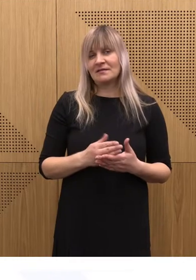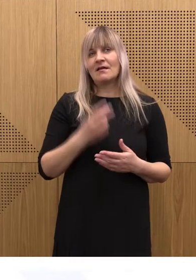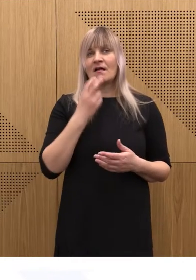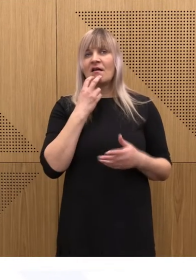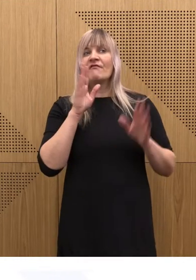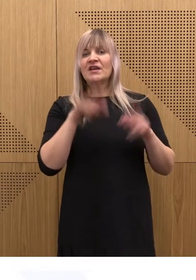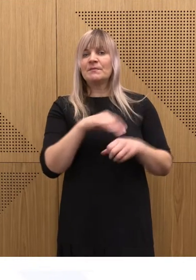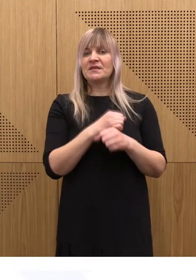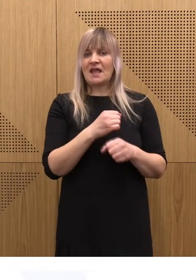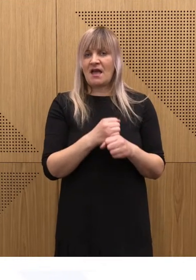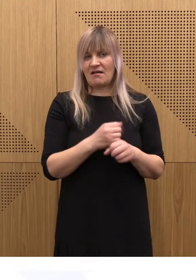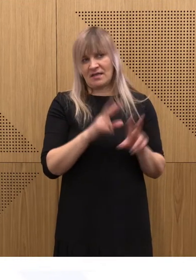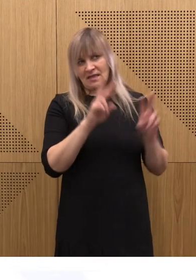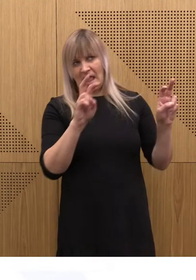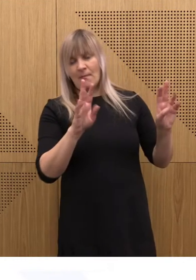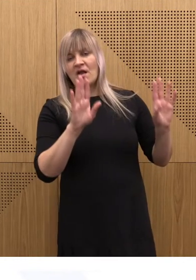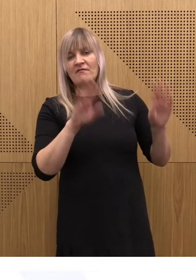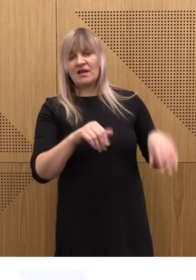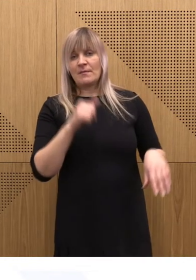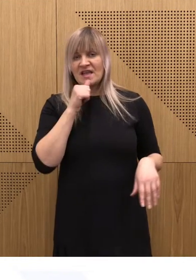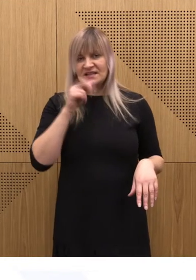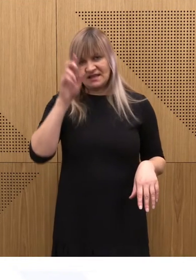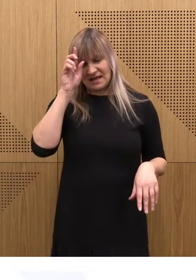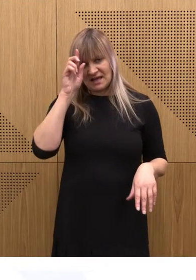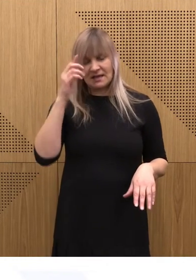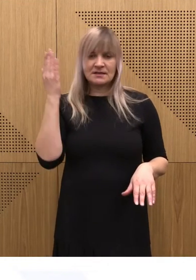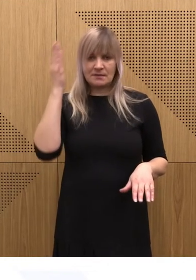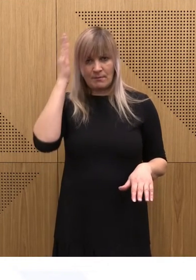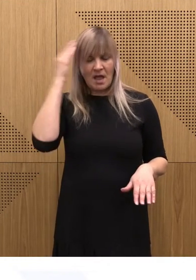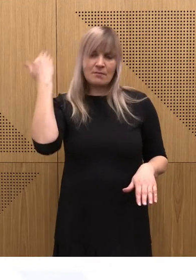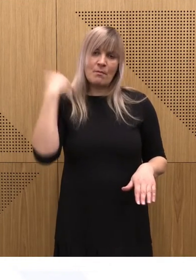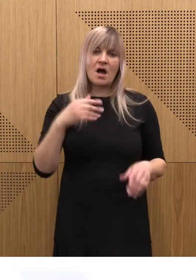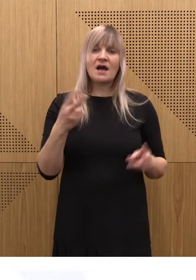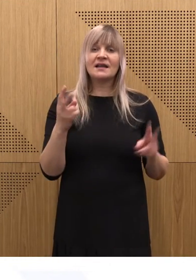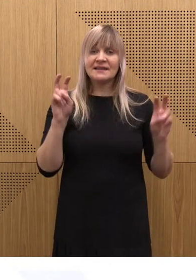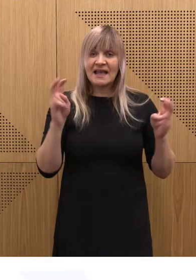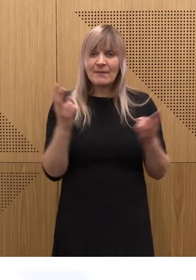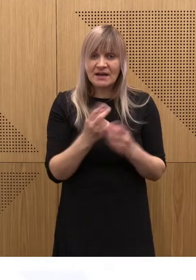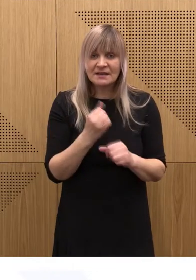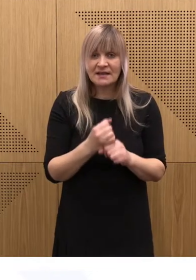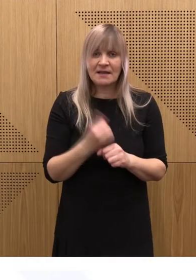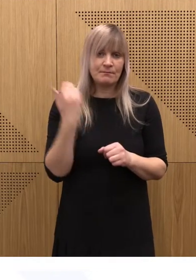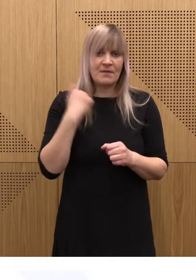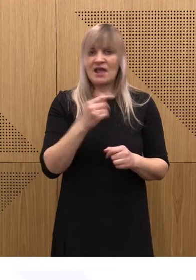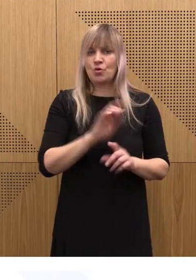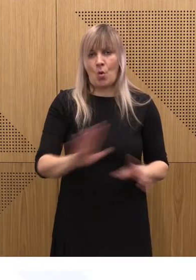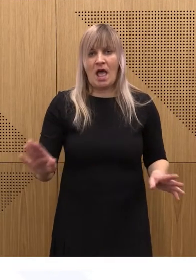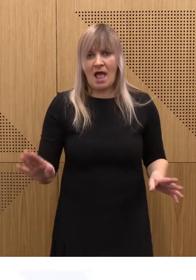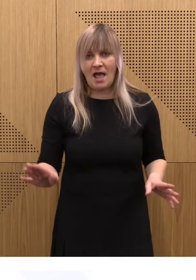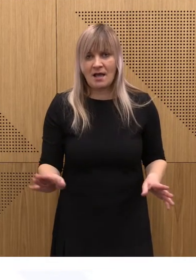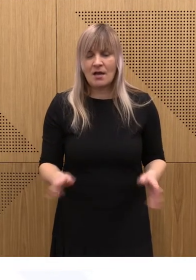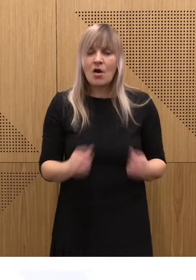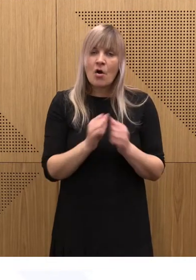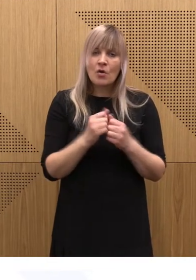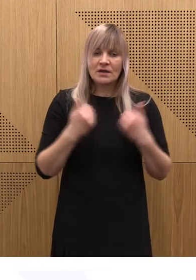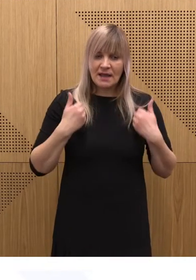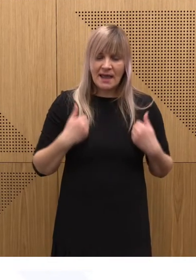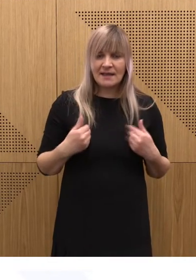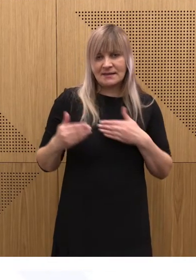nalja võib ikka visata meie riigis vähemalt selle eest päid maha ei raiota. Aitäh. Ja hoidke endid oma